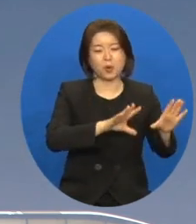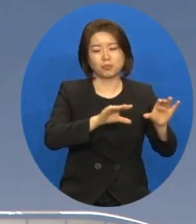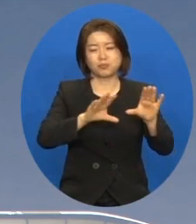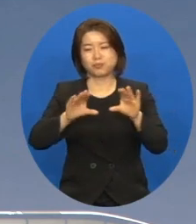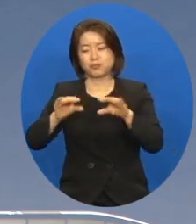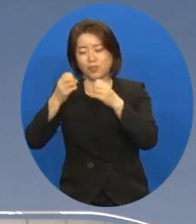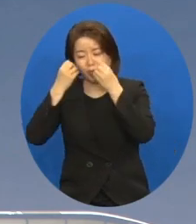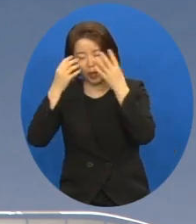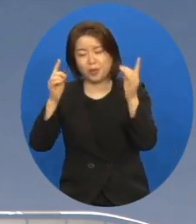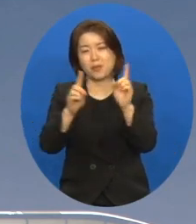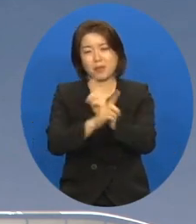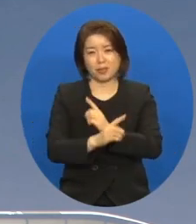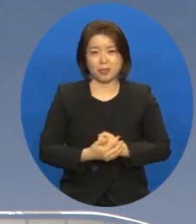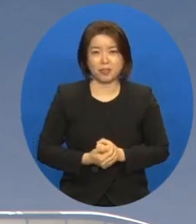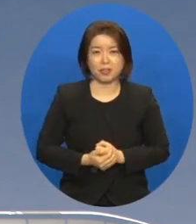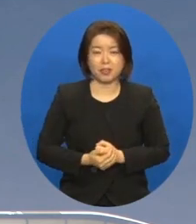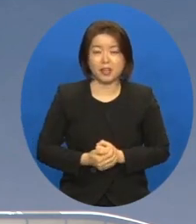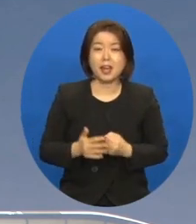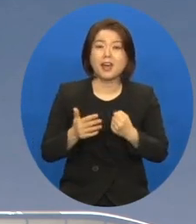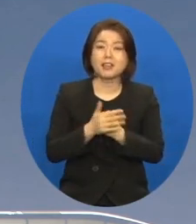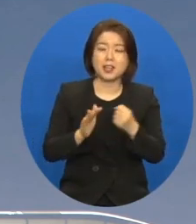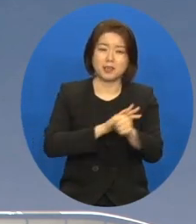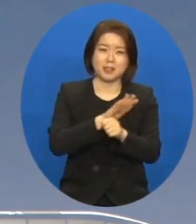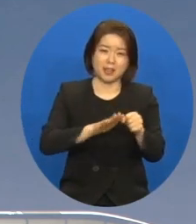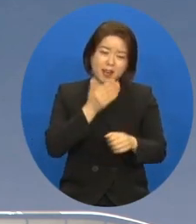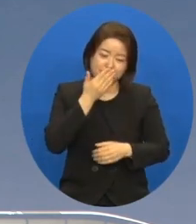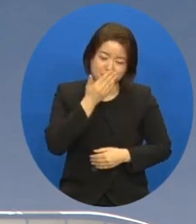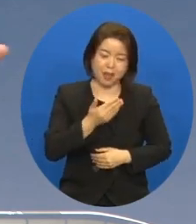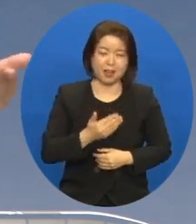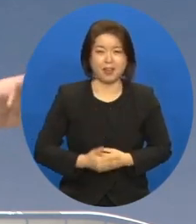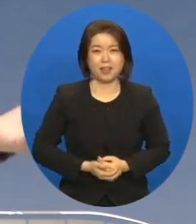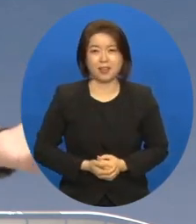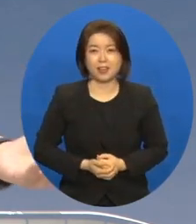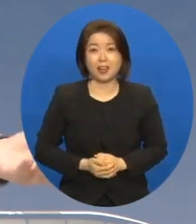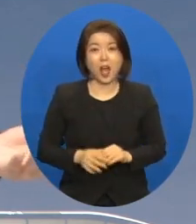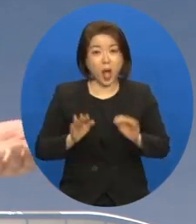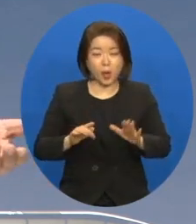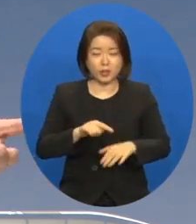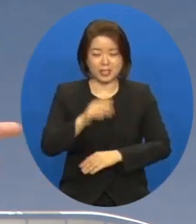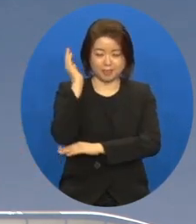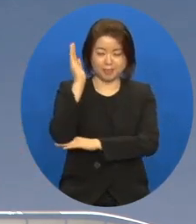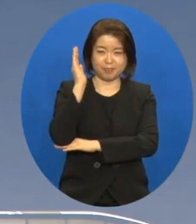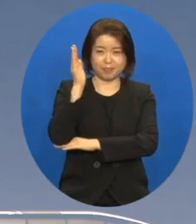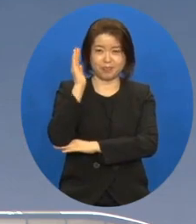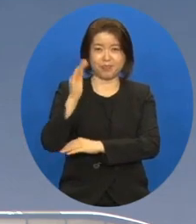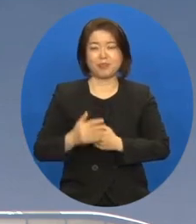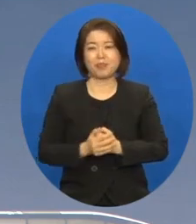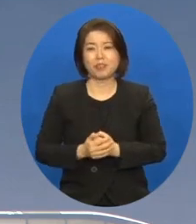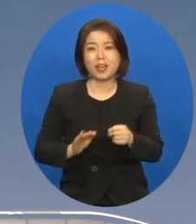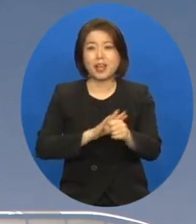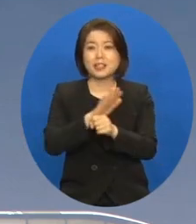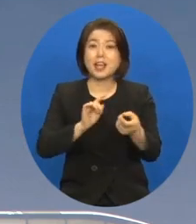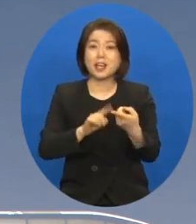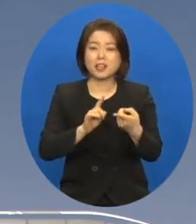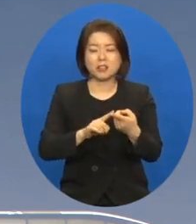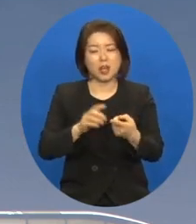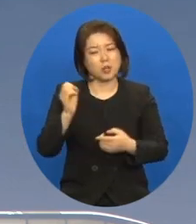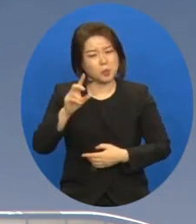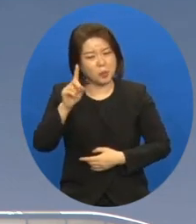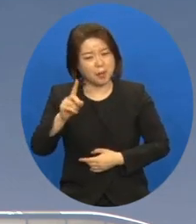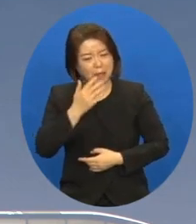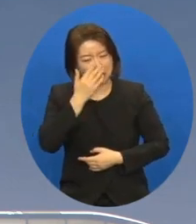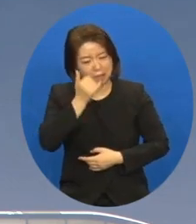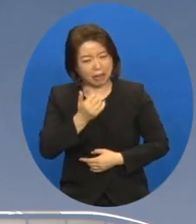생겨요. 그래서 사랑을 하게 되는 거예요. 여러분, 오늘 이 설교를 사랑에 대해서 그저 또 한 번